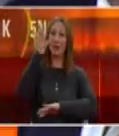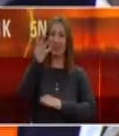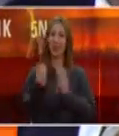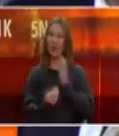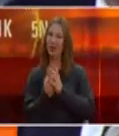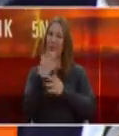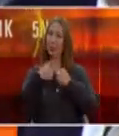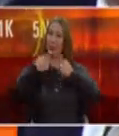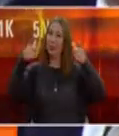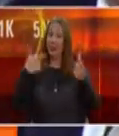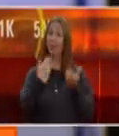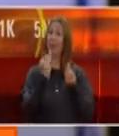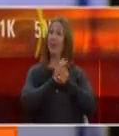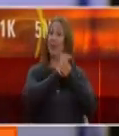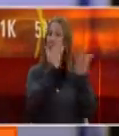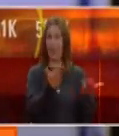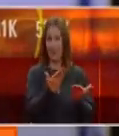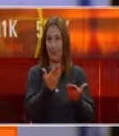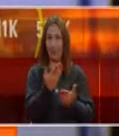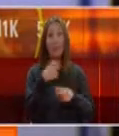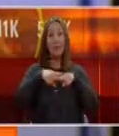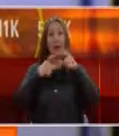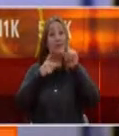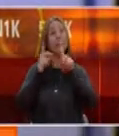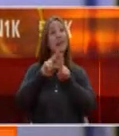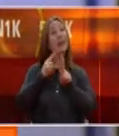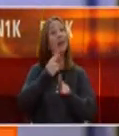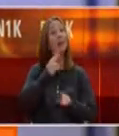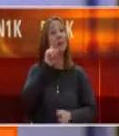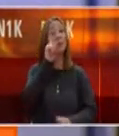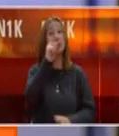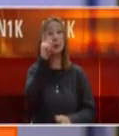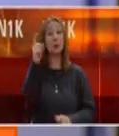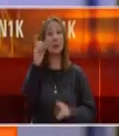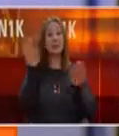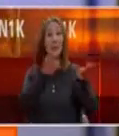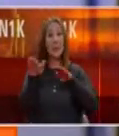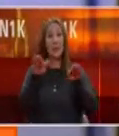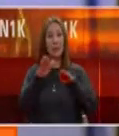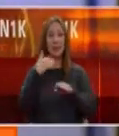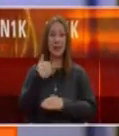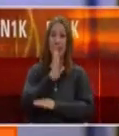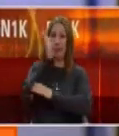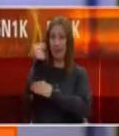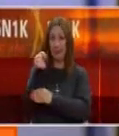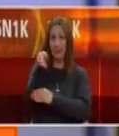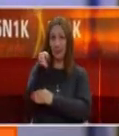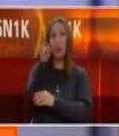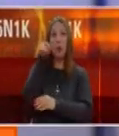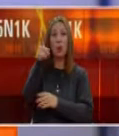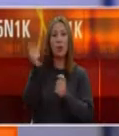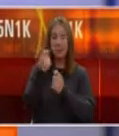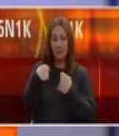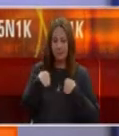Şahane, çok tebrik ederim sizi. Teşekkürler. Aslı Takanay, sevgili seyirciler 1999 depreminde bölgeye gittiğimizde o iş